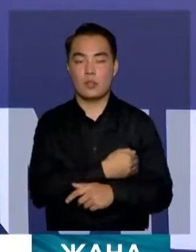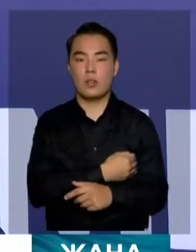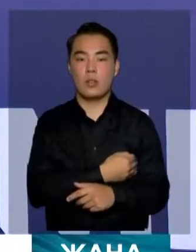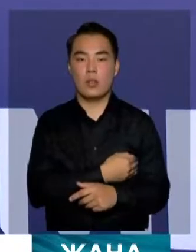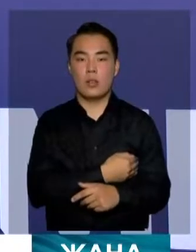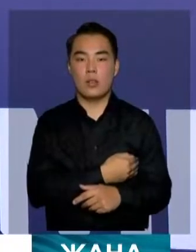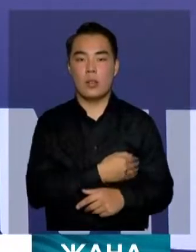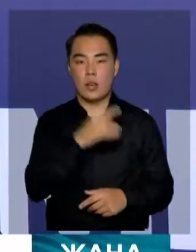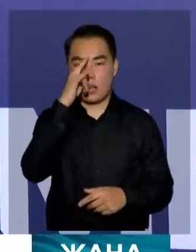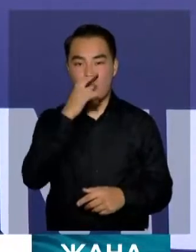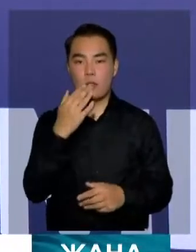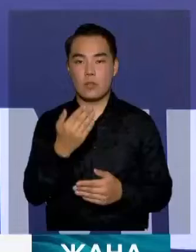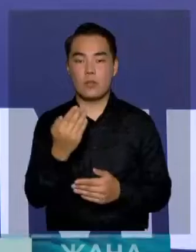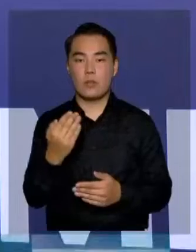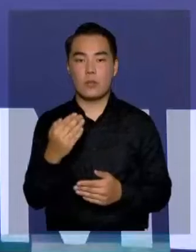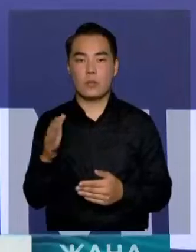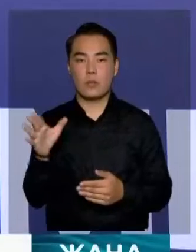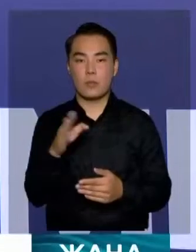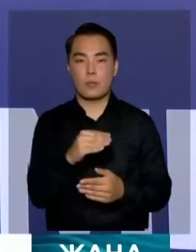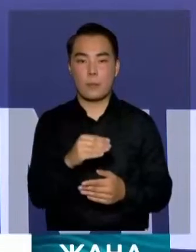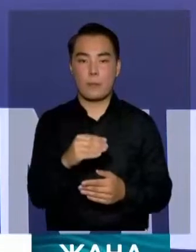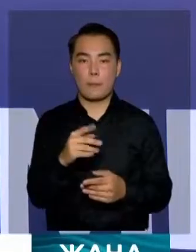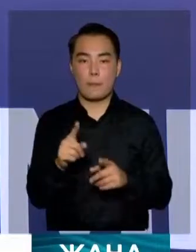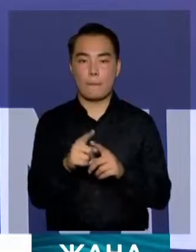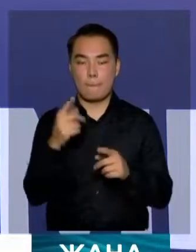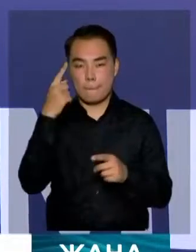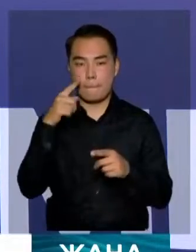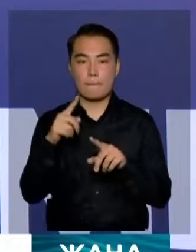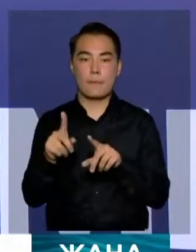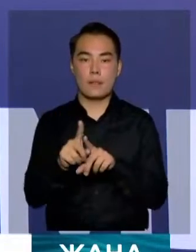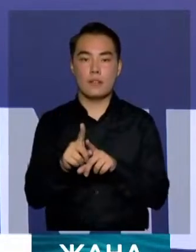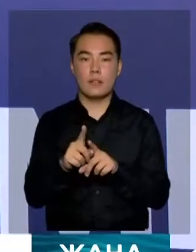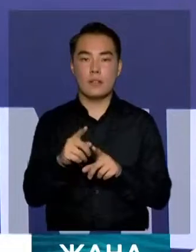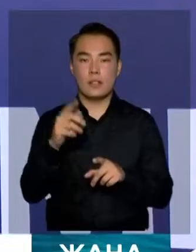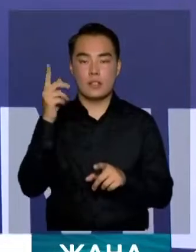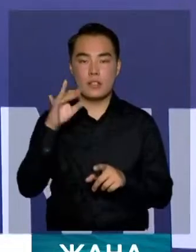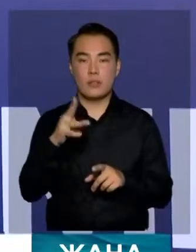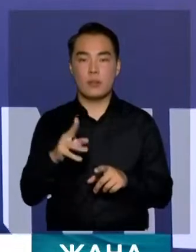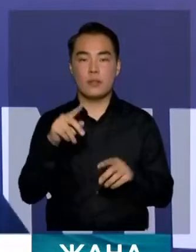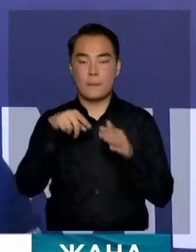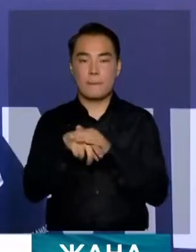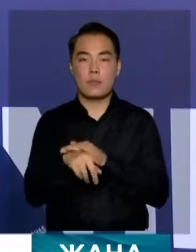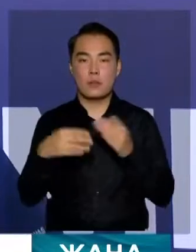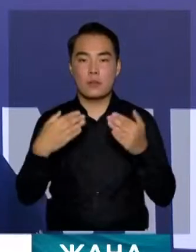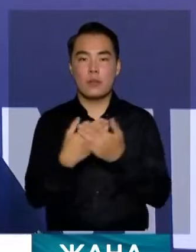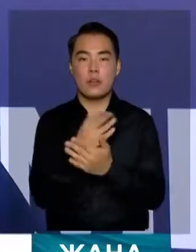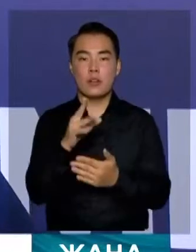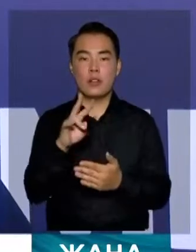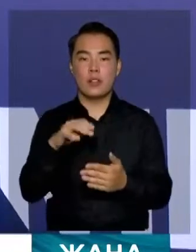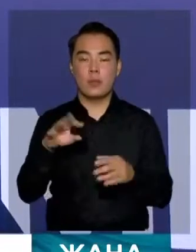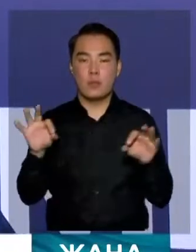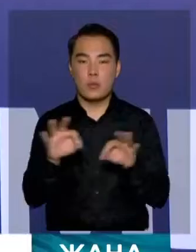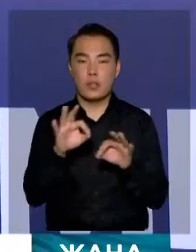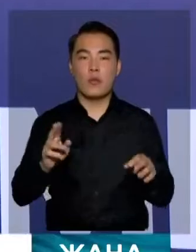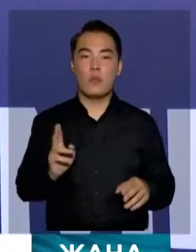творческая. Қазақстандағы аудитория шығармашылыққа бейім және адамдар платформаны ұтымды пайдаланады. Жаңа контент жасап жатқан көптеген